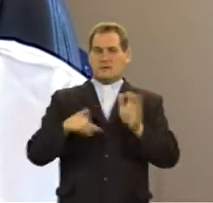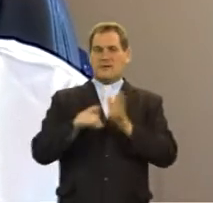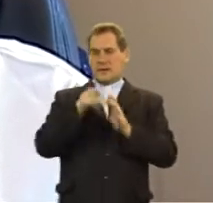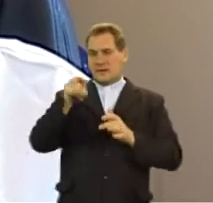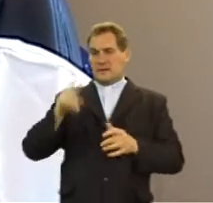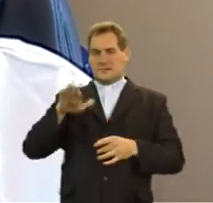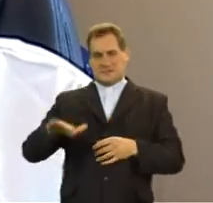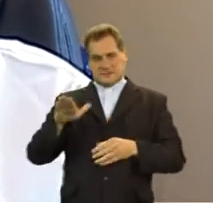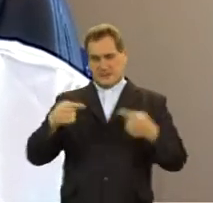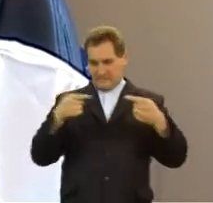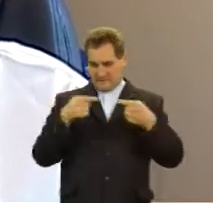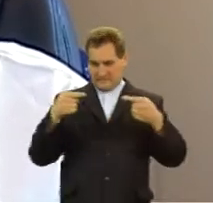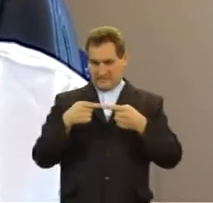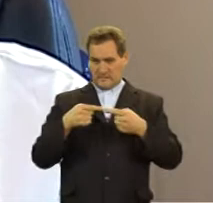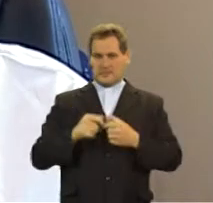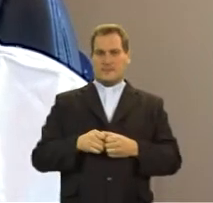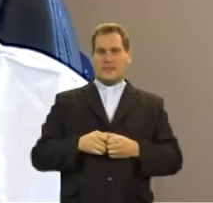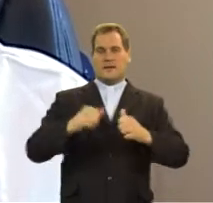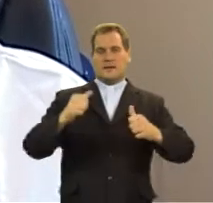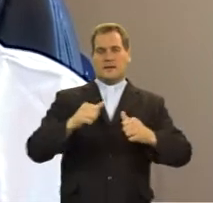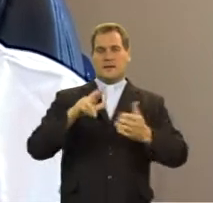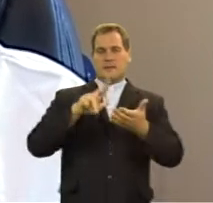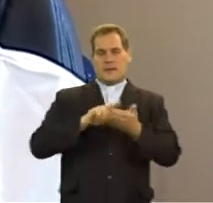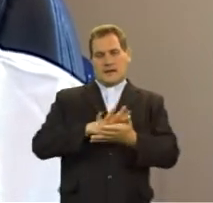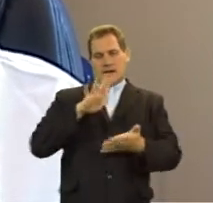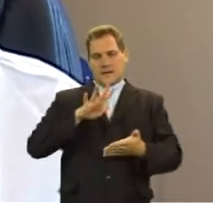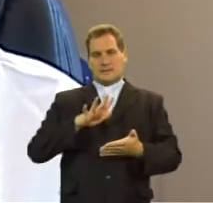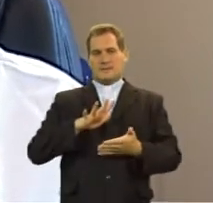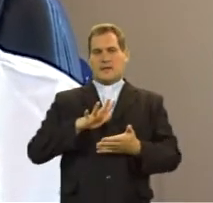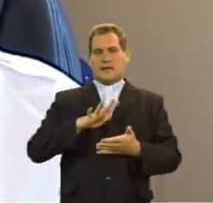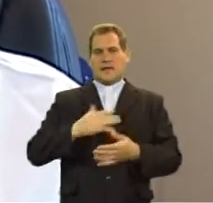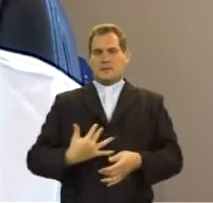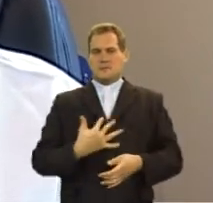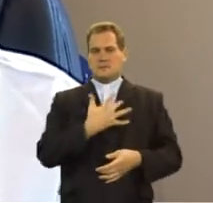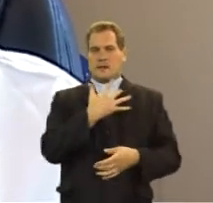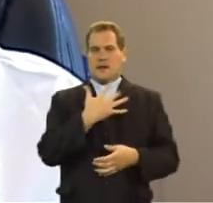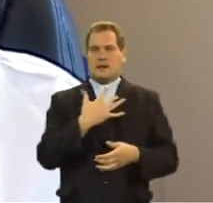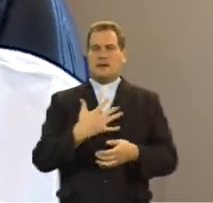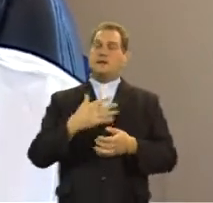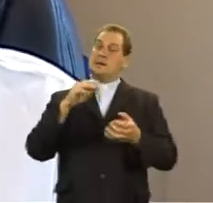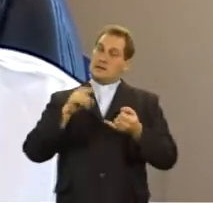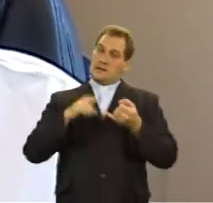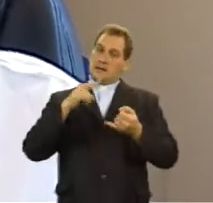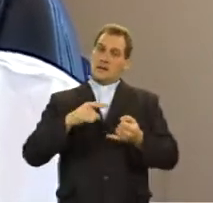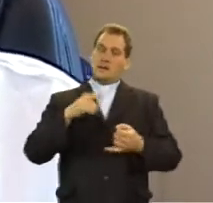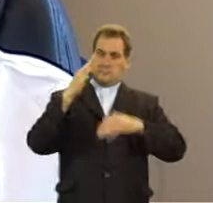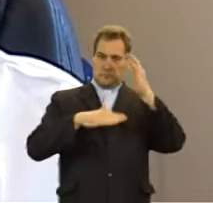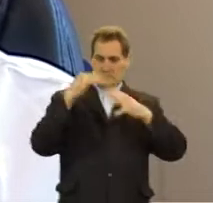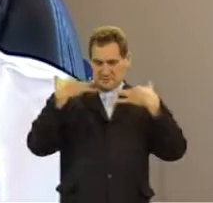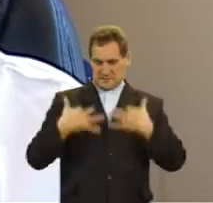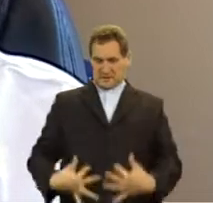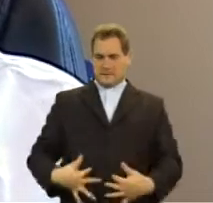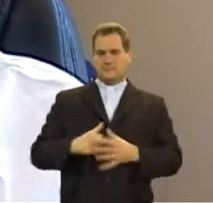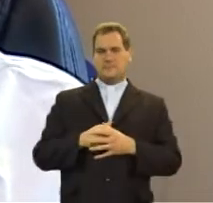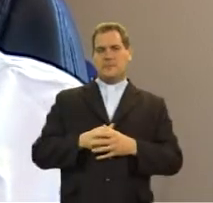pasowały, bądź ze względu na jego charakter, że tak powiem, emocjonalny, bądź ze względu na jego na przykład budowę anatomiczną.